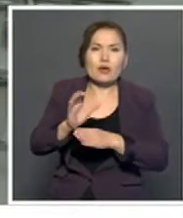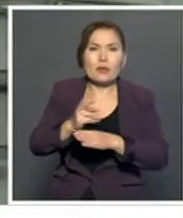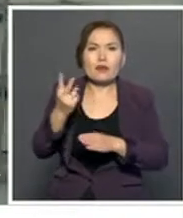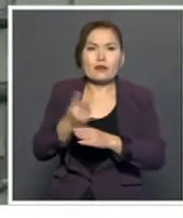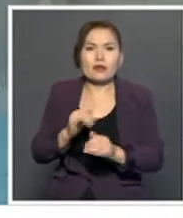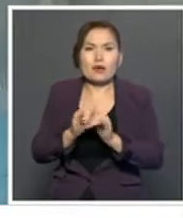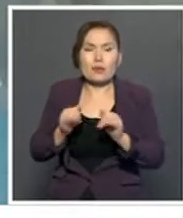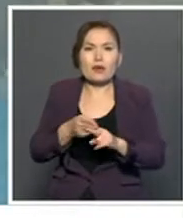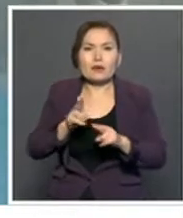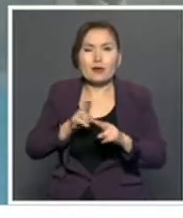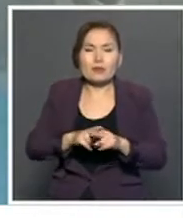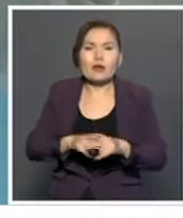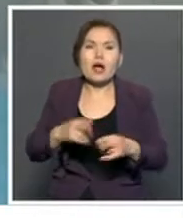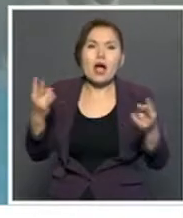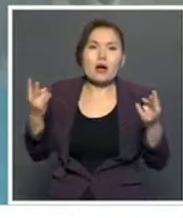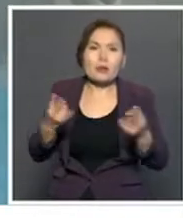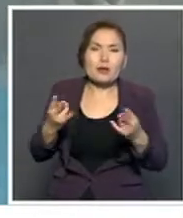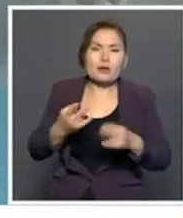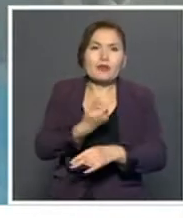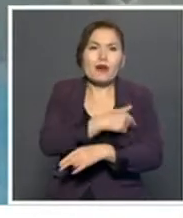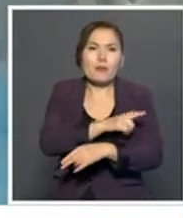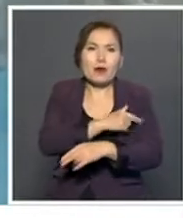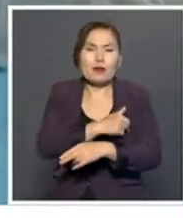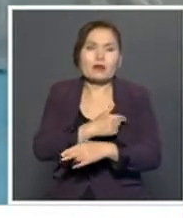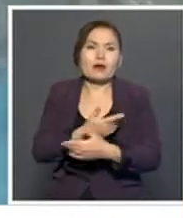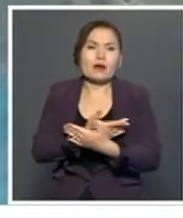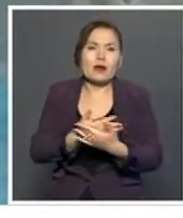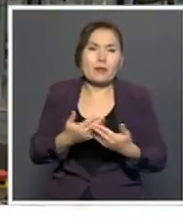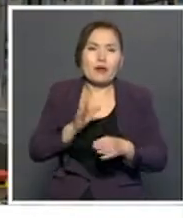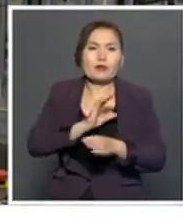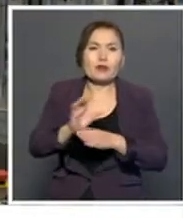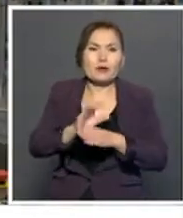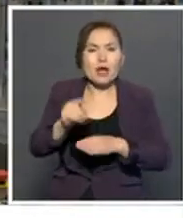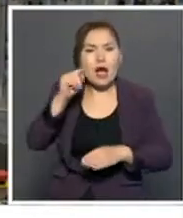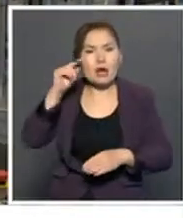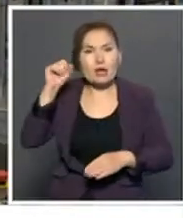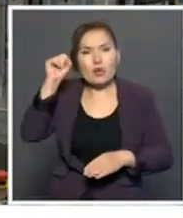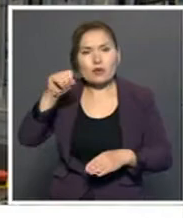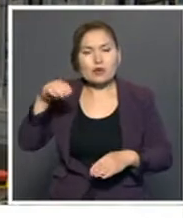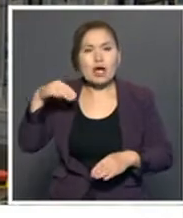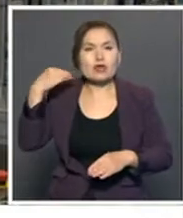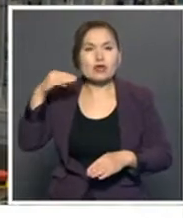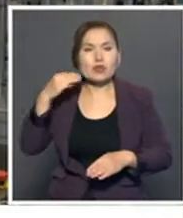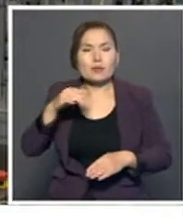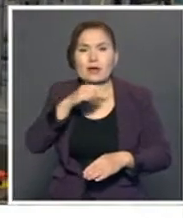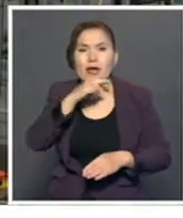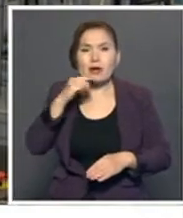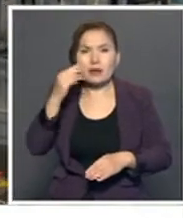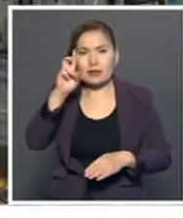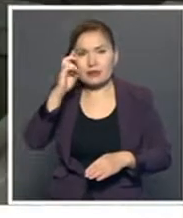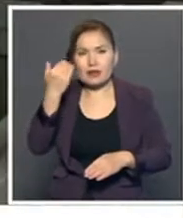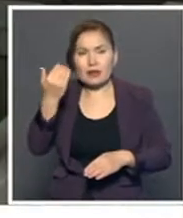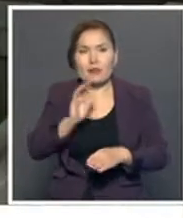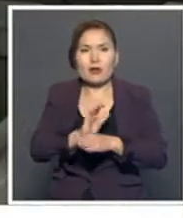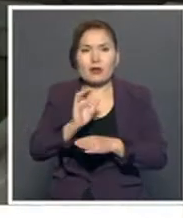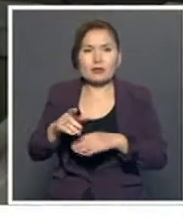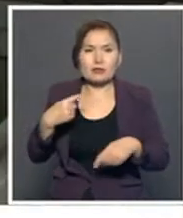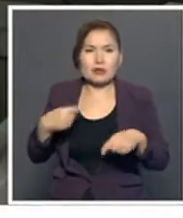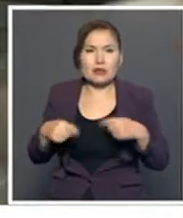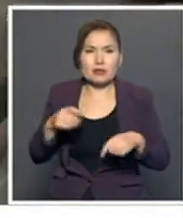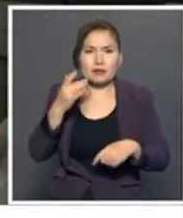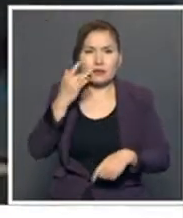кеңейтті. Медицинаға аса қажет бұйымдар шығаратын компания өнімдерін Қырғызстан, Өзбекстан, Түркменстан мен Ресейге экспорттап